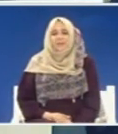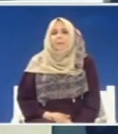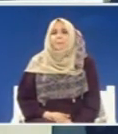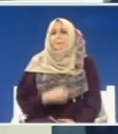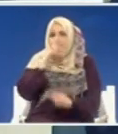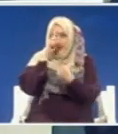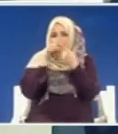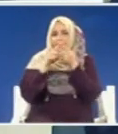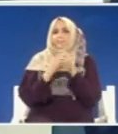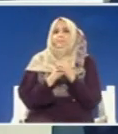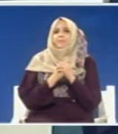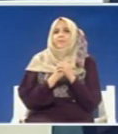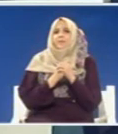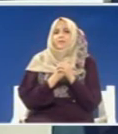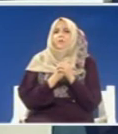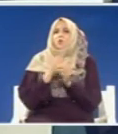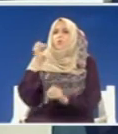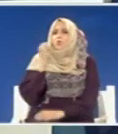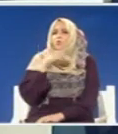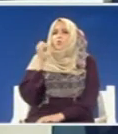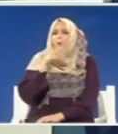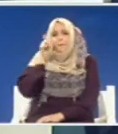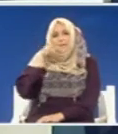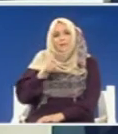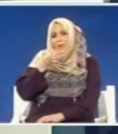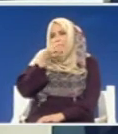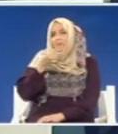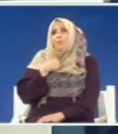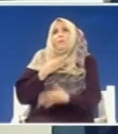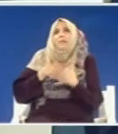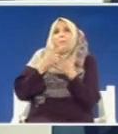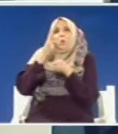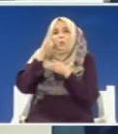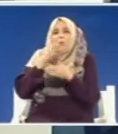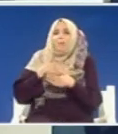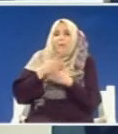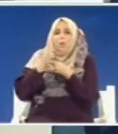لطالما تحدث العبد عن حب الله، لطالما